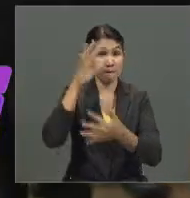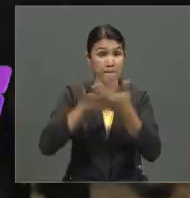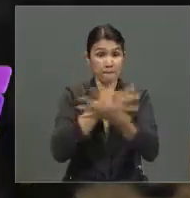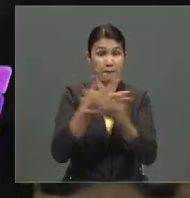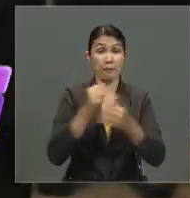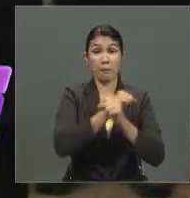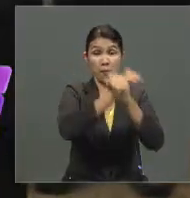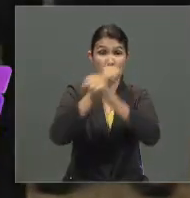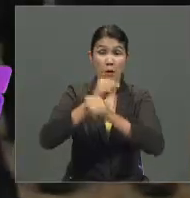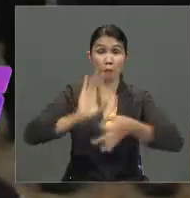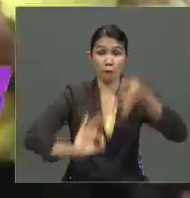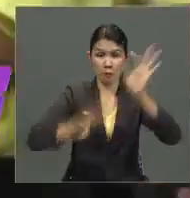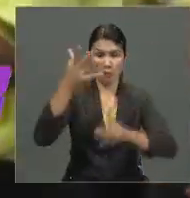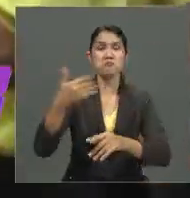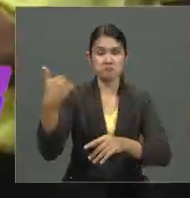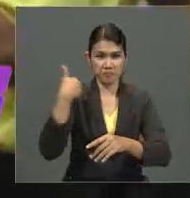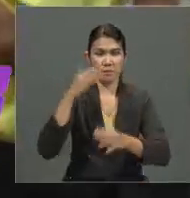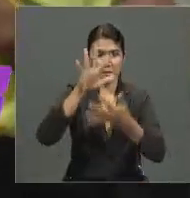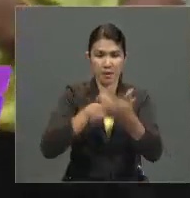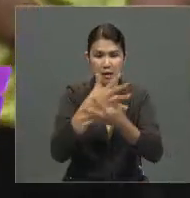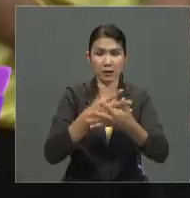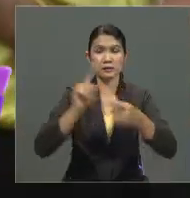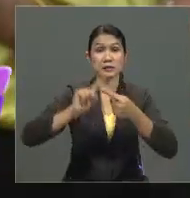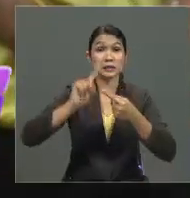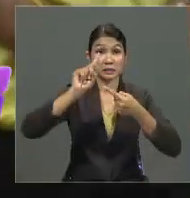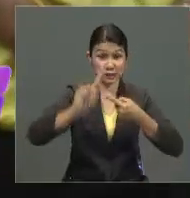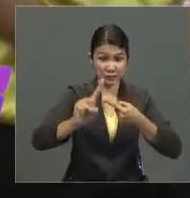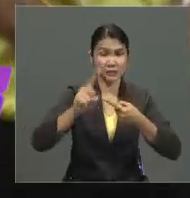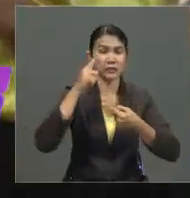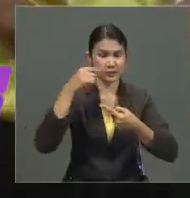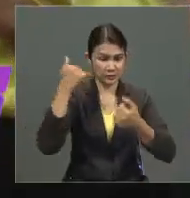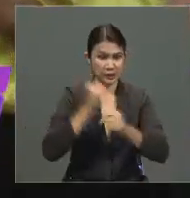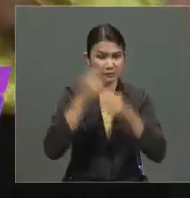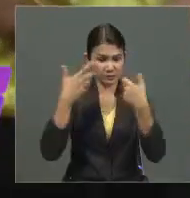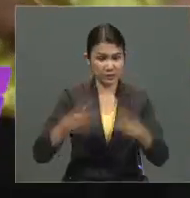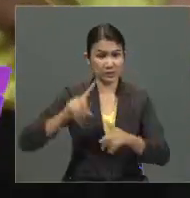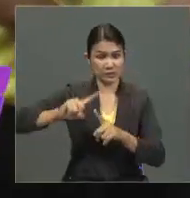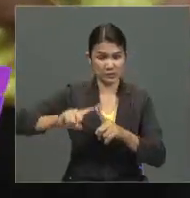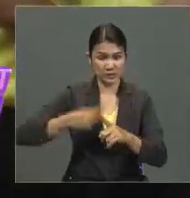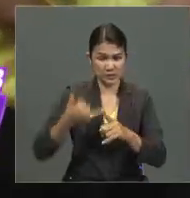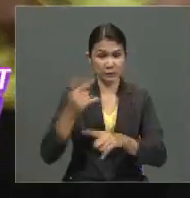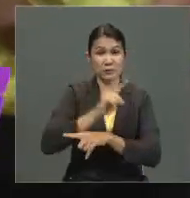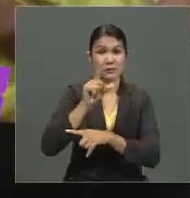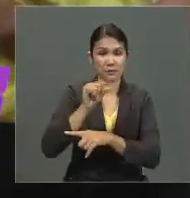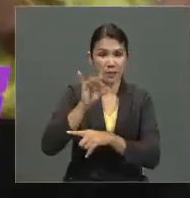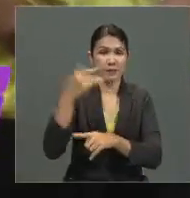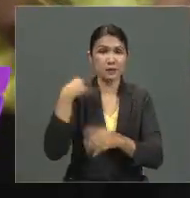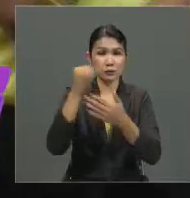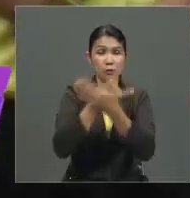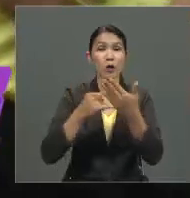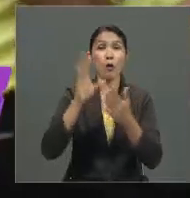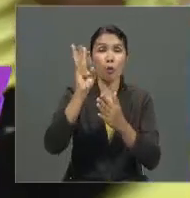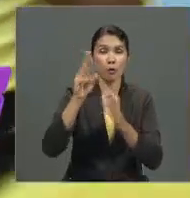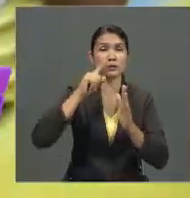ายการดำเนินงานระยะที่1ระยะเร่งด่วนจะดำเนินการเสร็จภายใน28กรกฎาคมนี้ได้แก่จังหวัดเร่งด่วน6จังหวัดคือเชียง